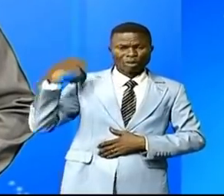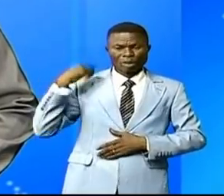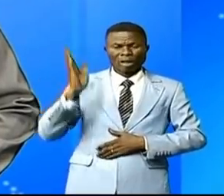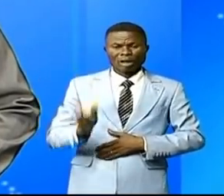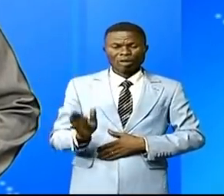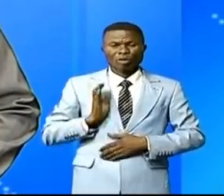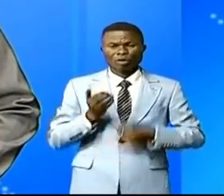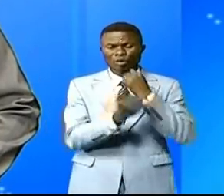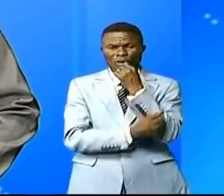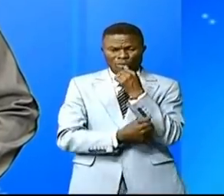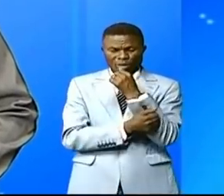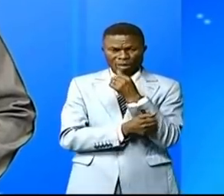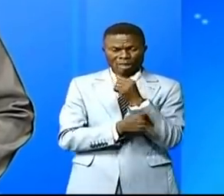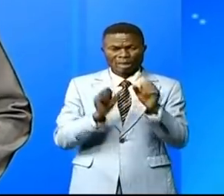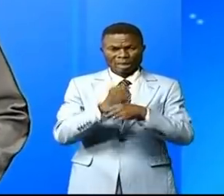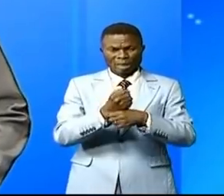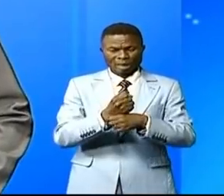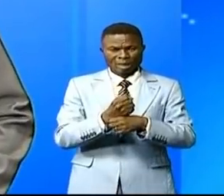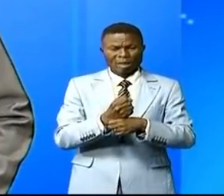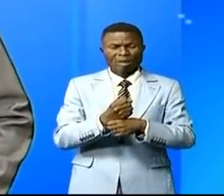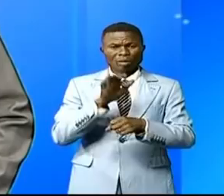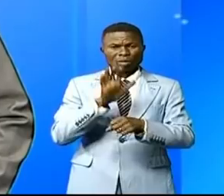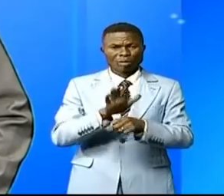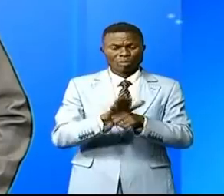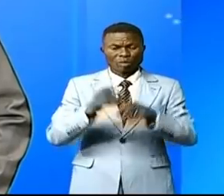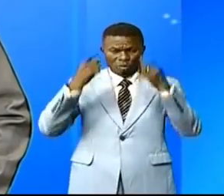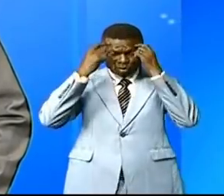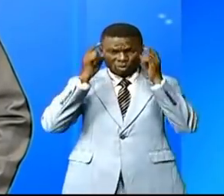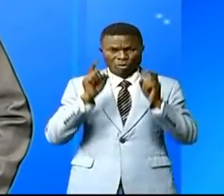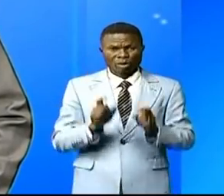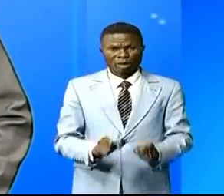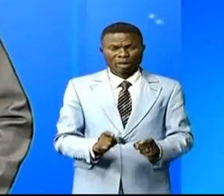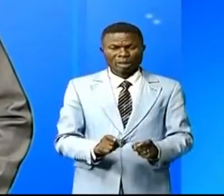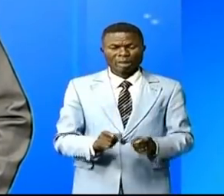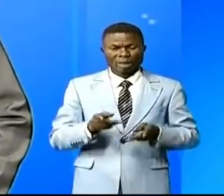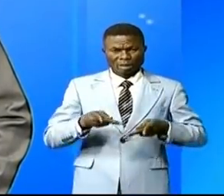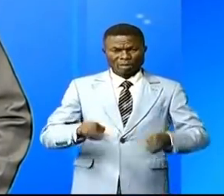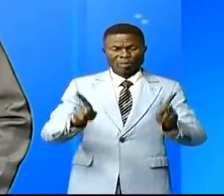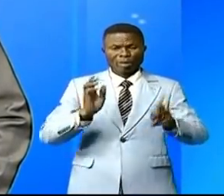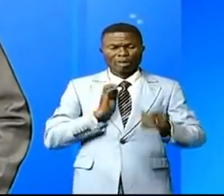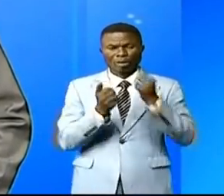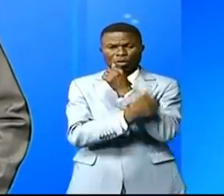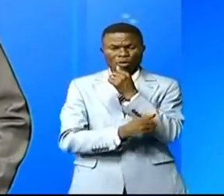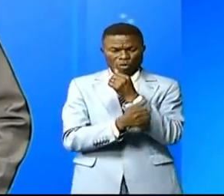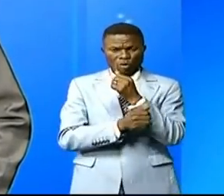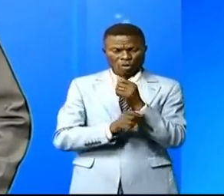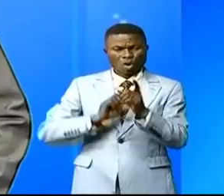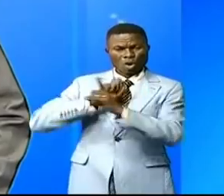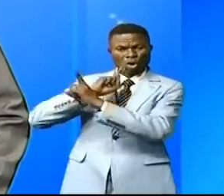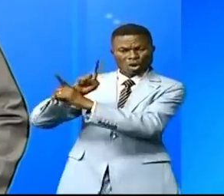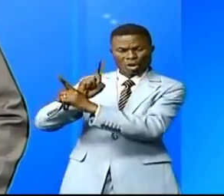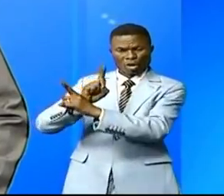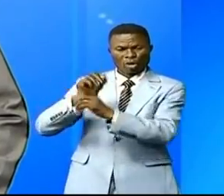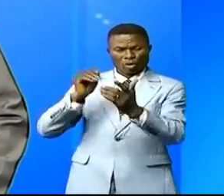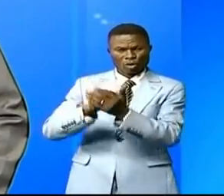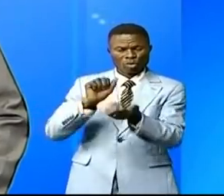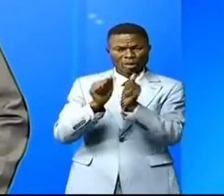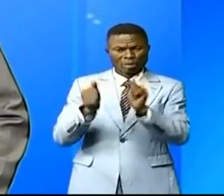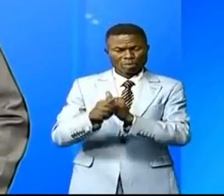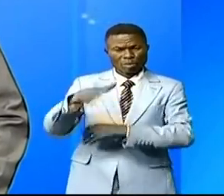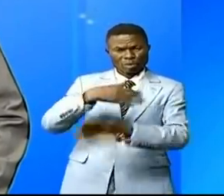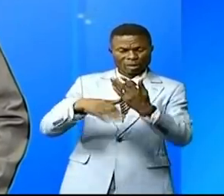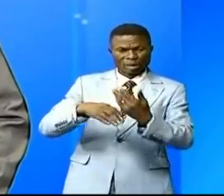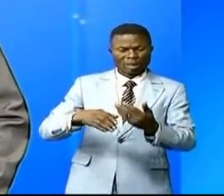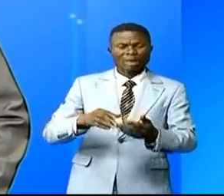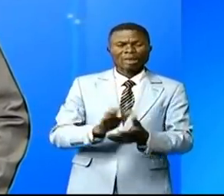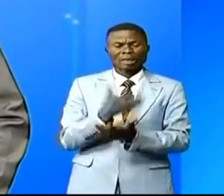République compte mettre sur pied un certain nombre de mesures pour permettre au pays de résister face à la baisse